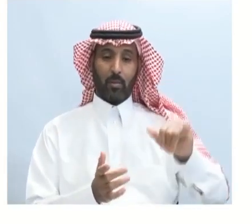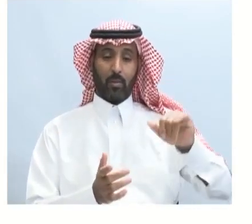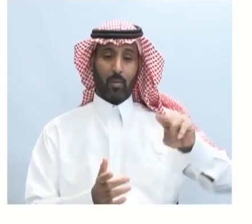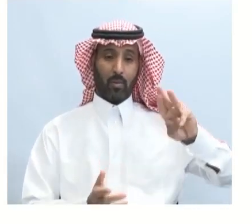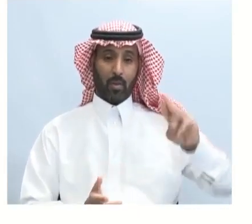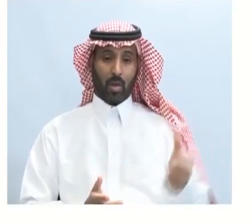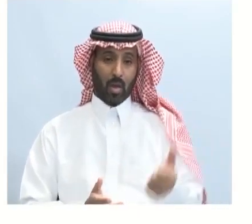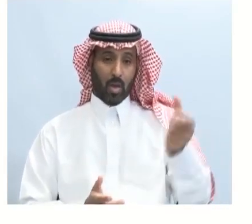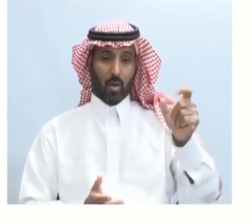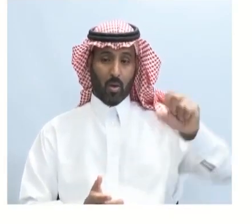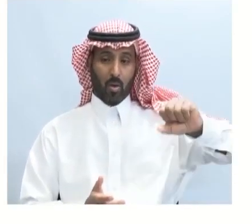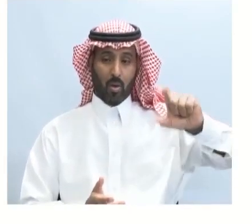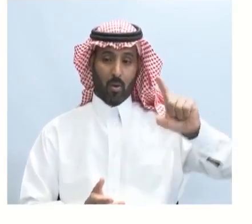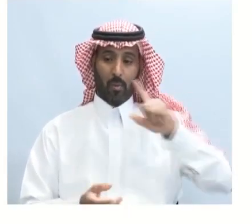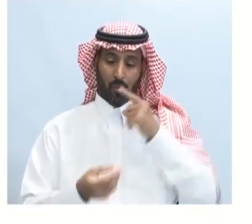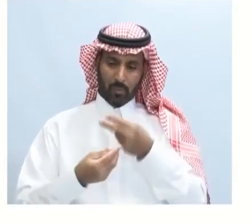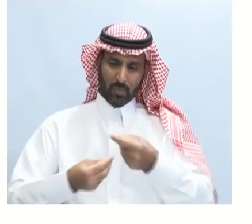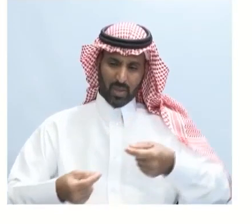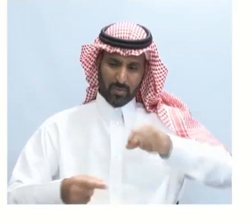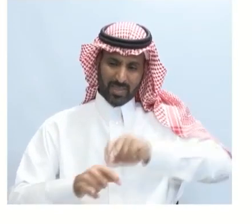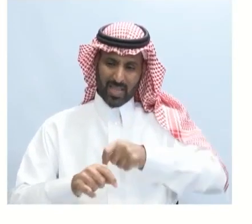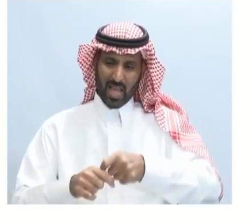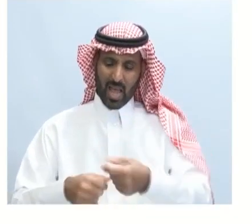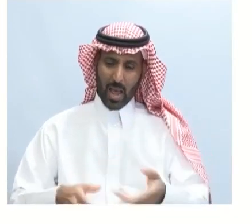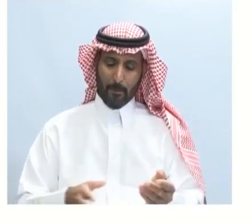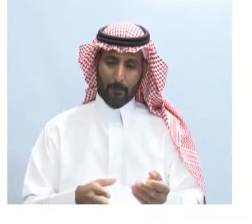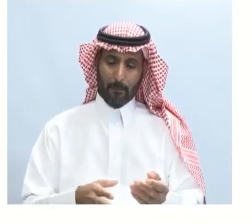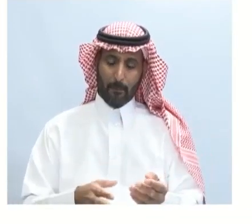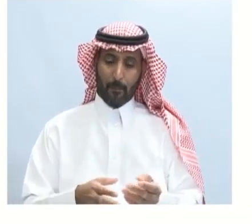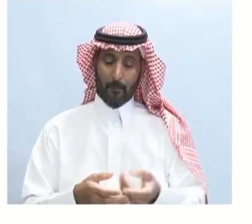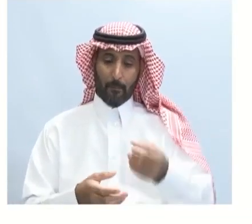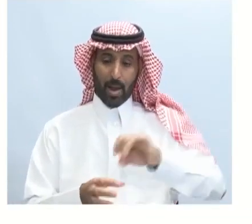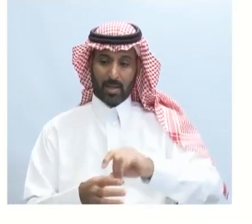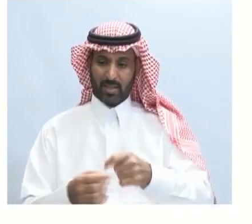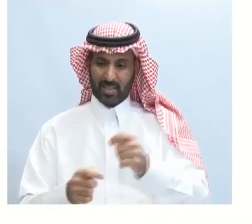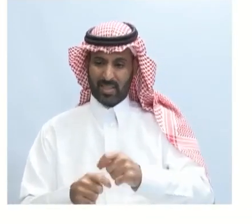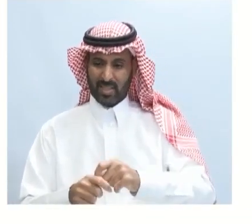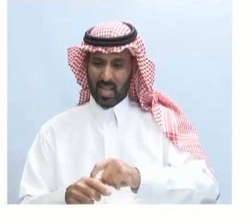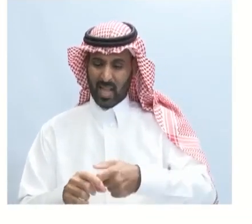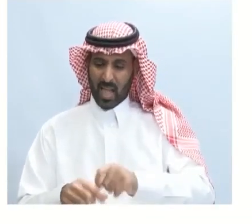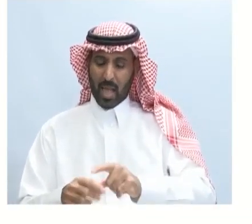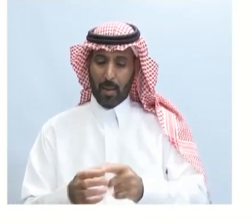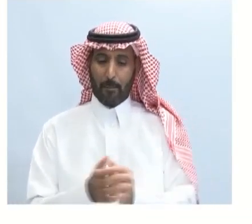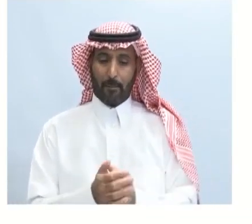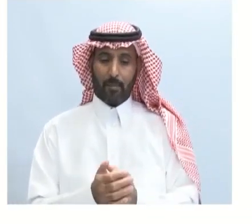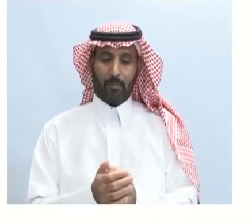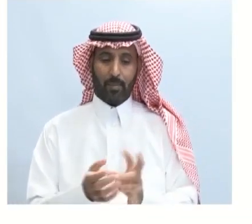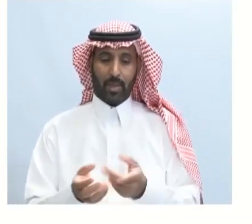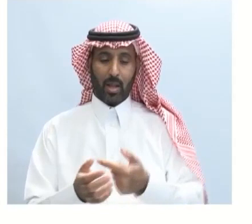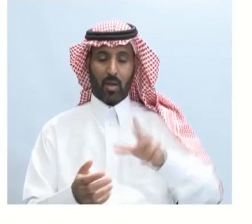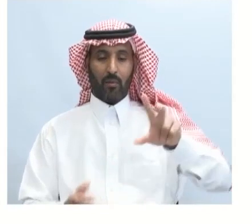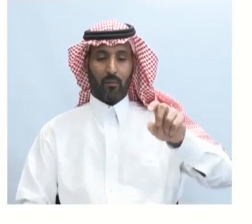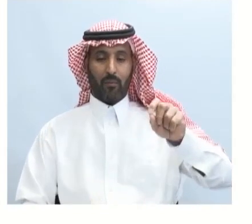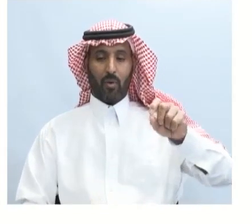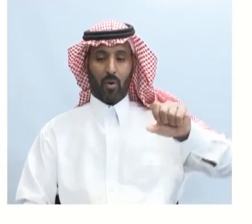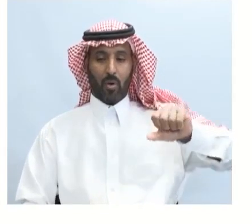الميثانول هو مذيب صناعي عام وهو ماده اوليه لصنع الفورمالدهايد واسترات